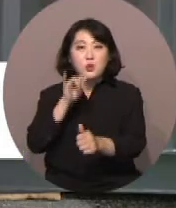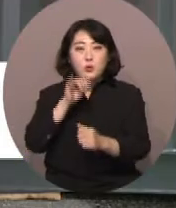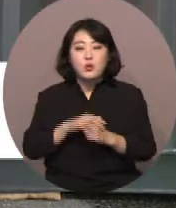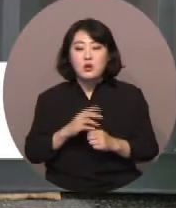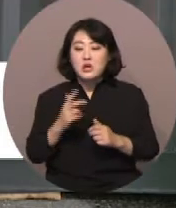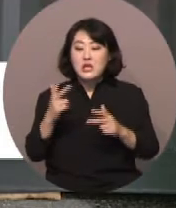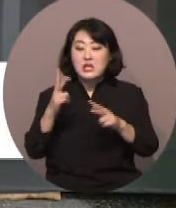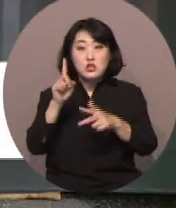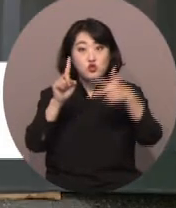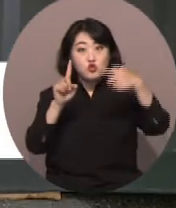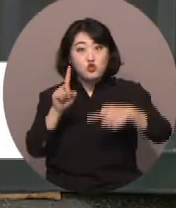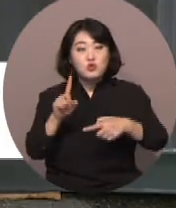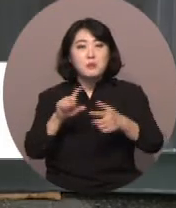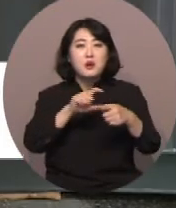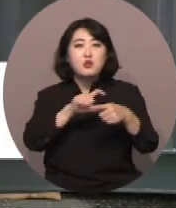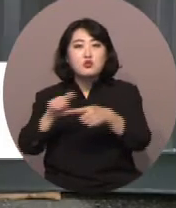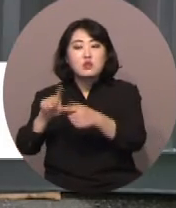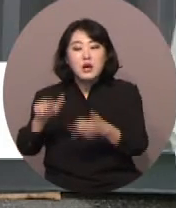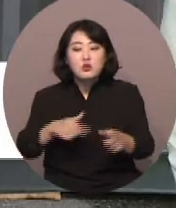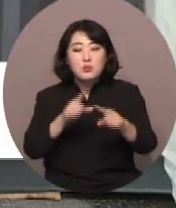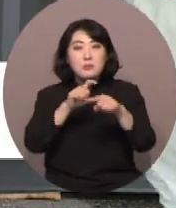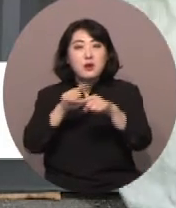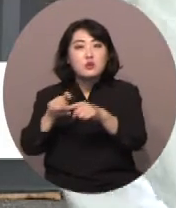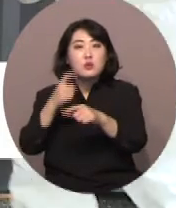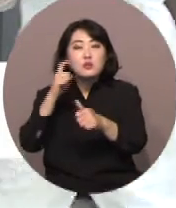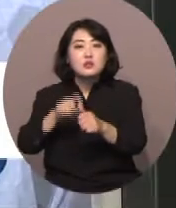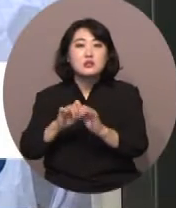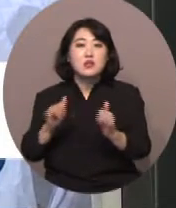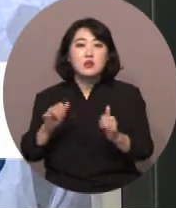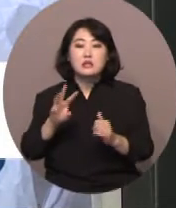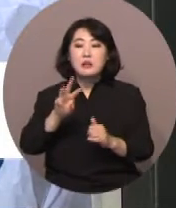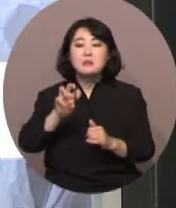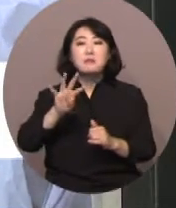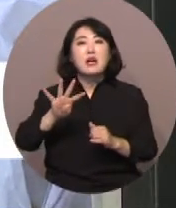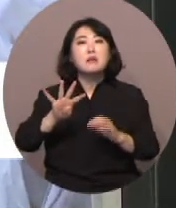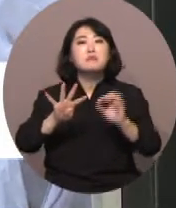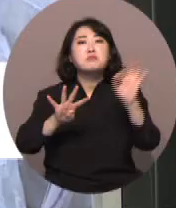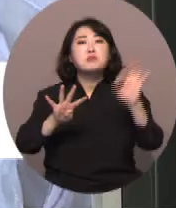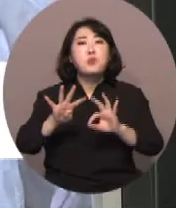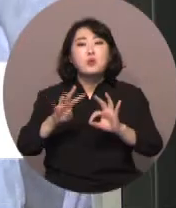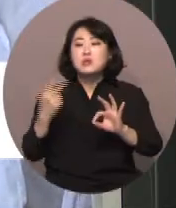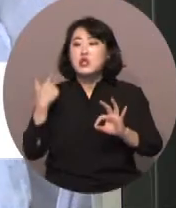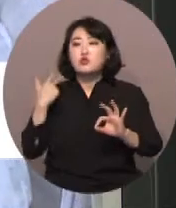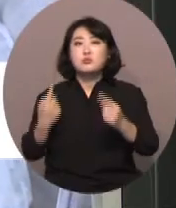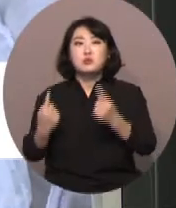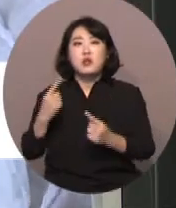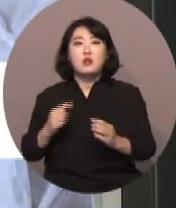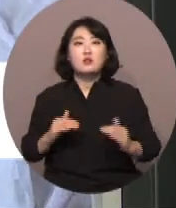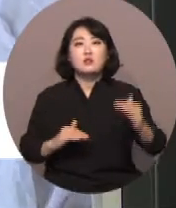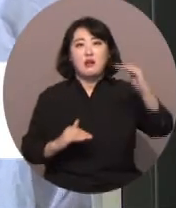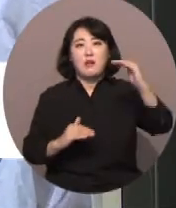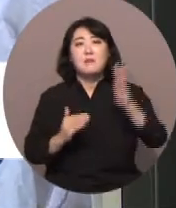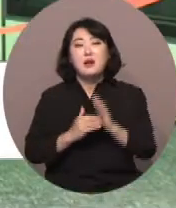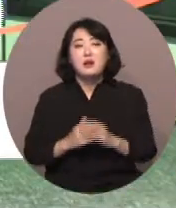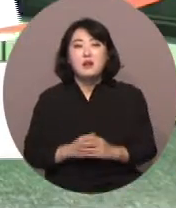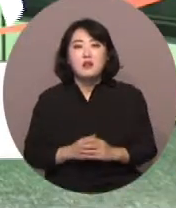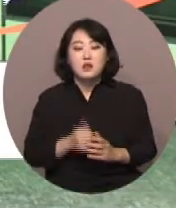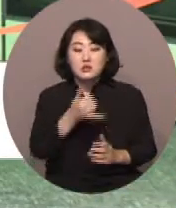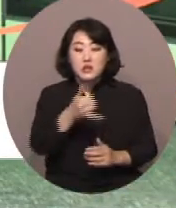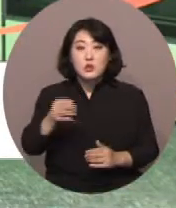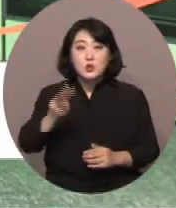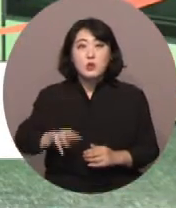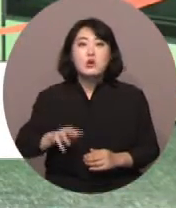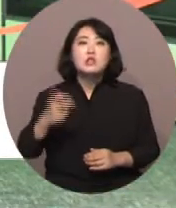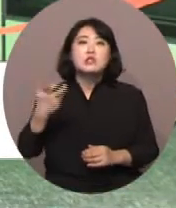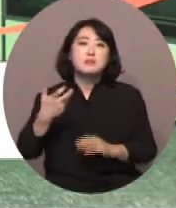1주일 평균 하루 학진 자 규모도 지난주와 비교의 34% 증가했습니다 최종 도 이름 명이